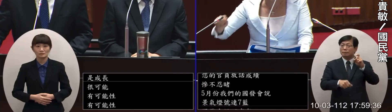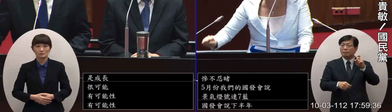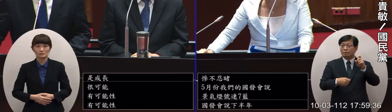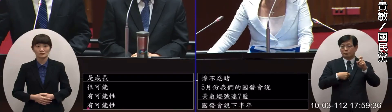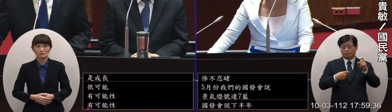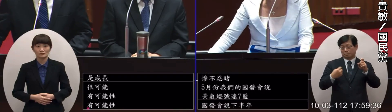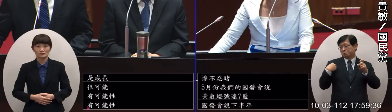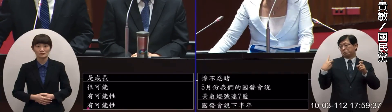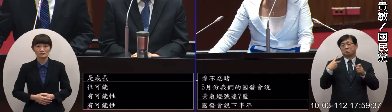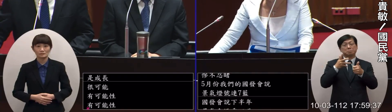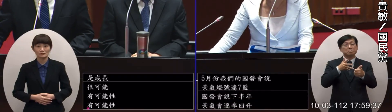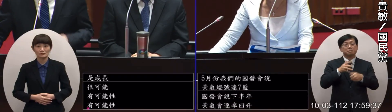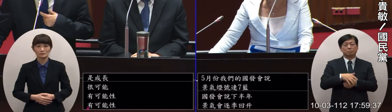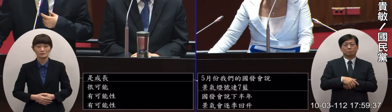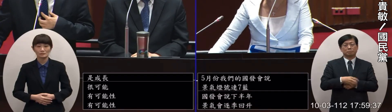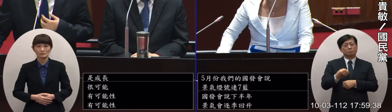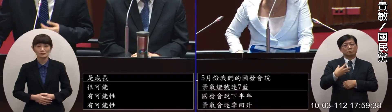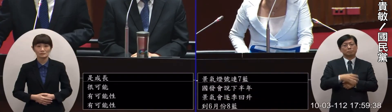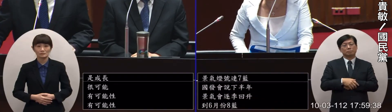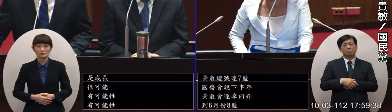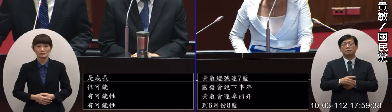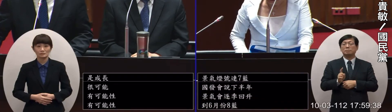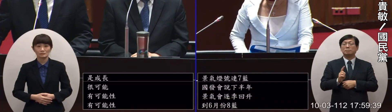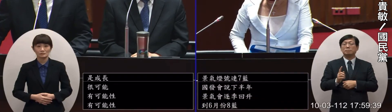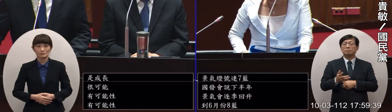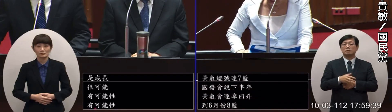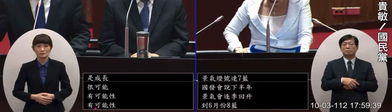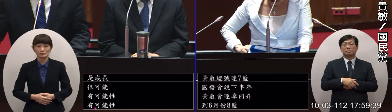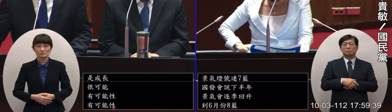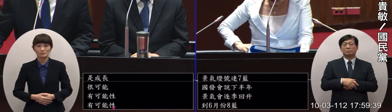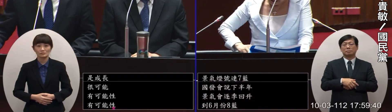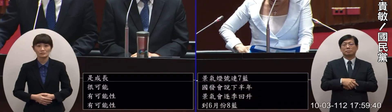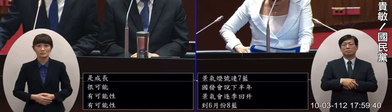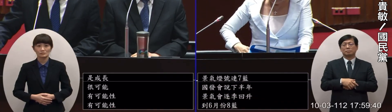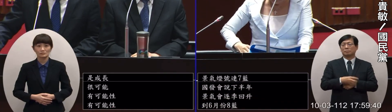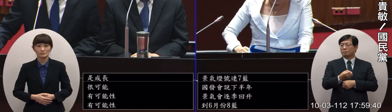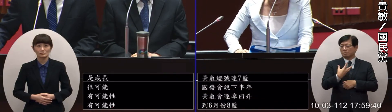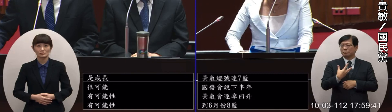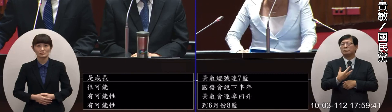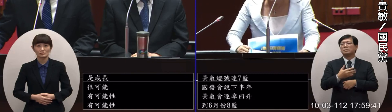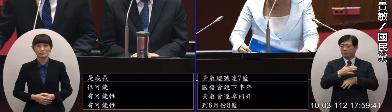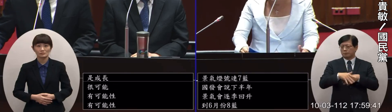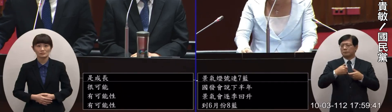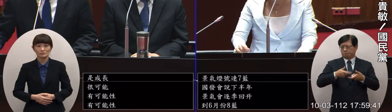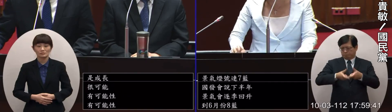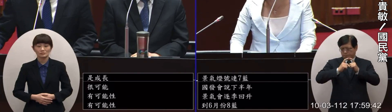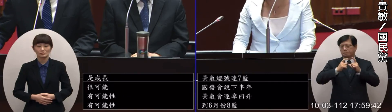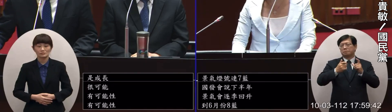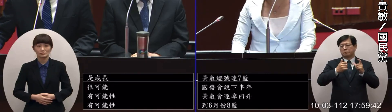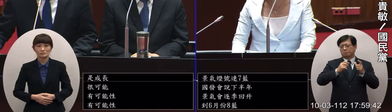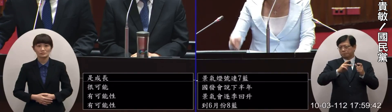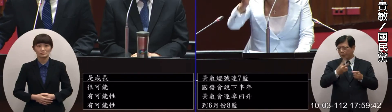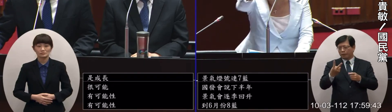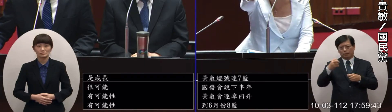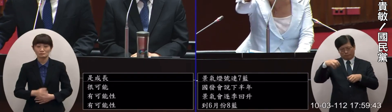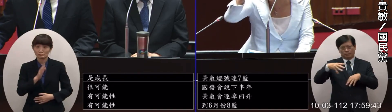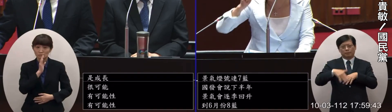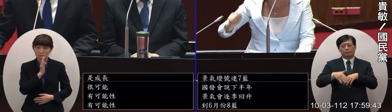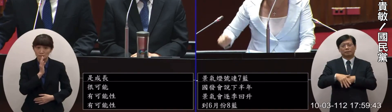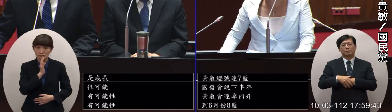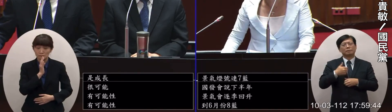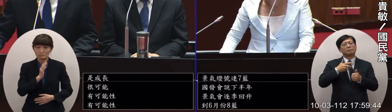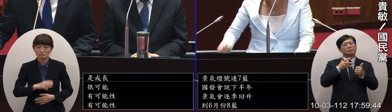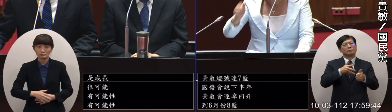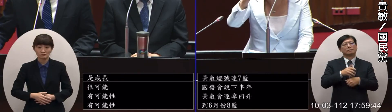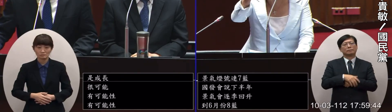前两天问他说那怎么样呢？他讲说会有望转灯号。 是， 好，我就问